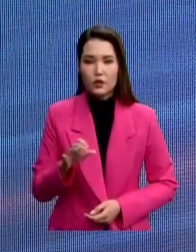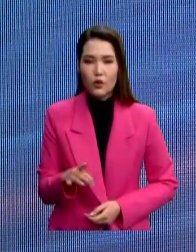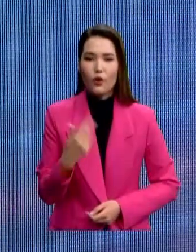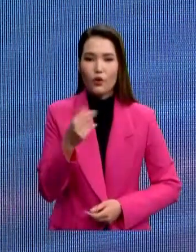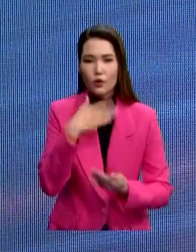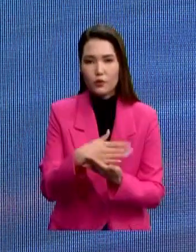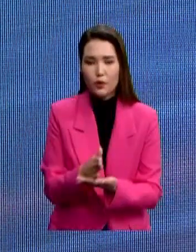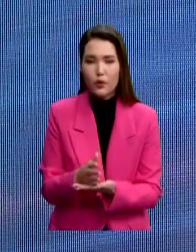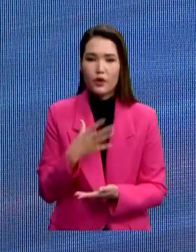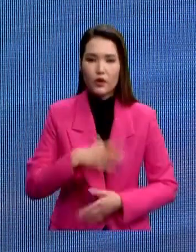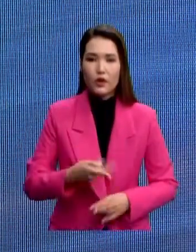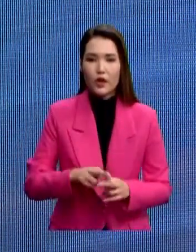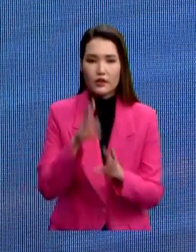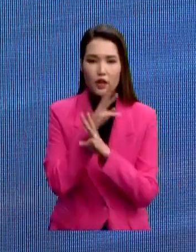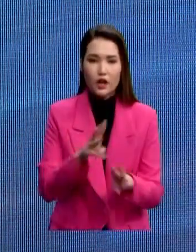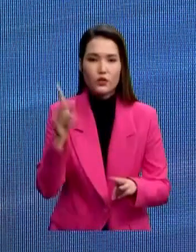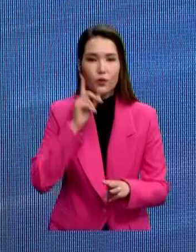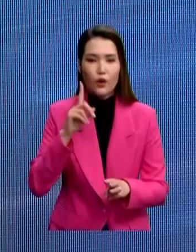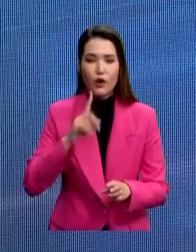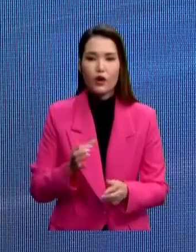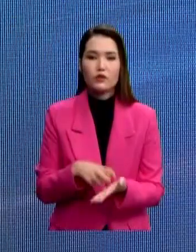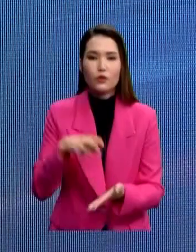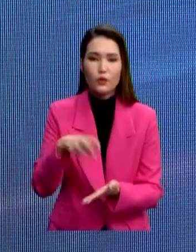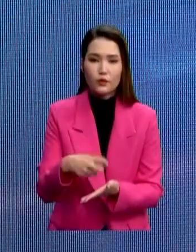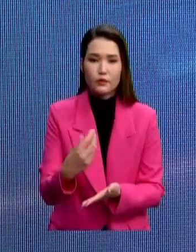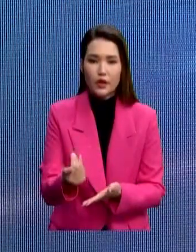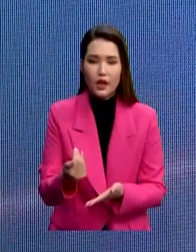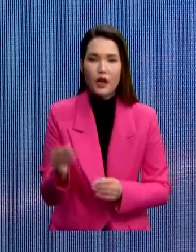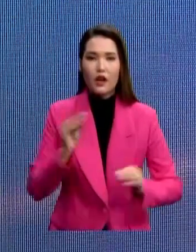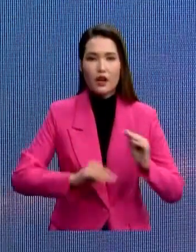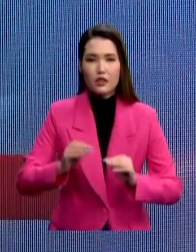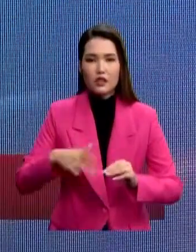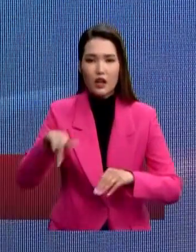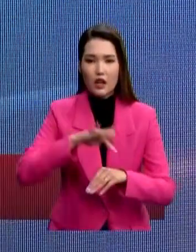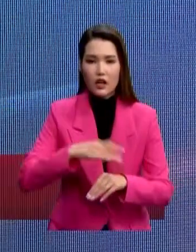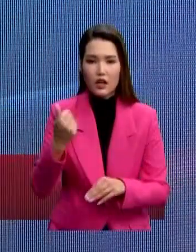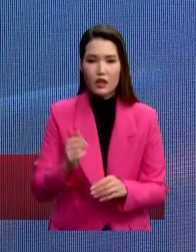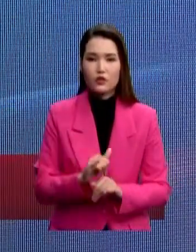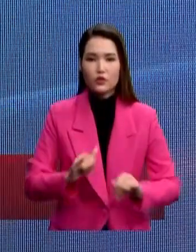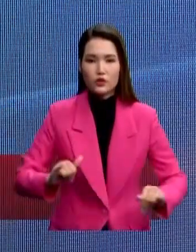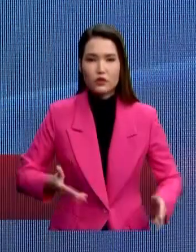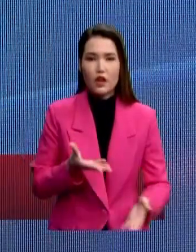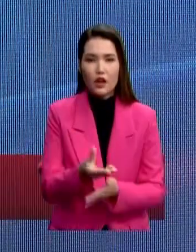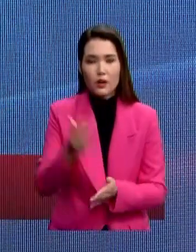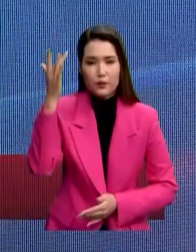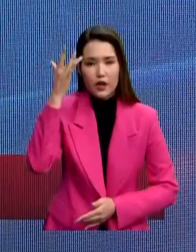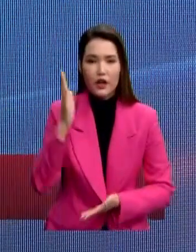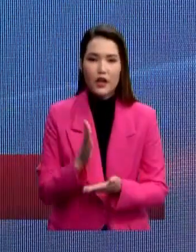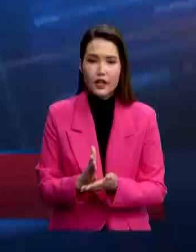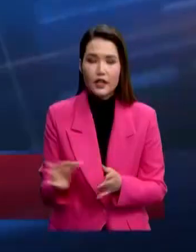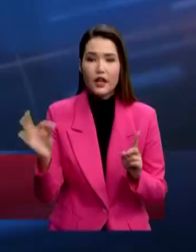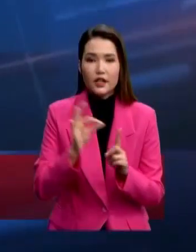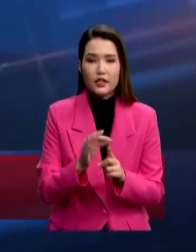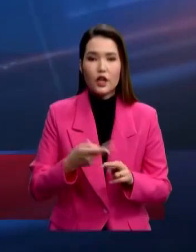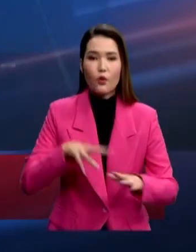теңгеге көбейген. Бұл қаражат Тоқаевтың жолдауымен оның сайлау алды бағдарламасын жүзеге асыруға жұмсалмақ. Нақтырақ айтсақ,